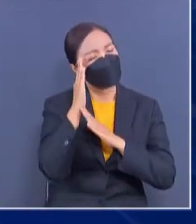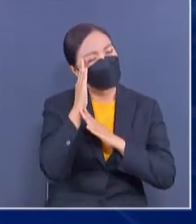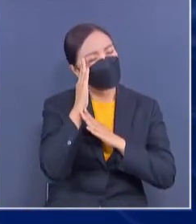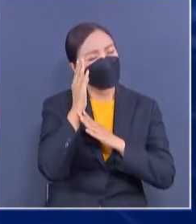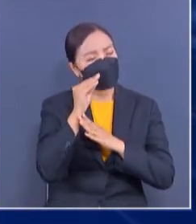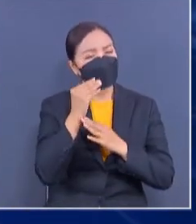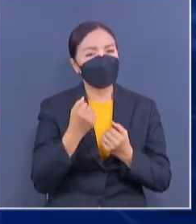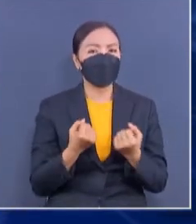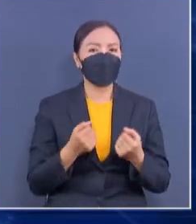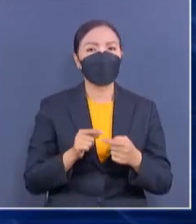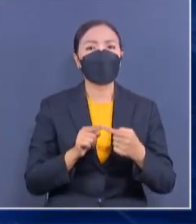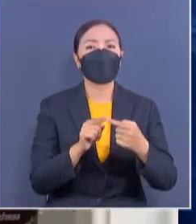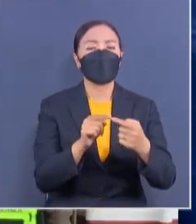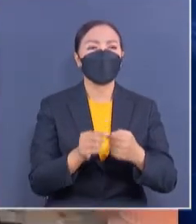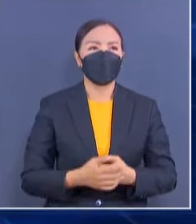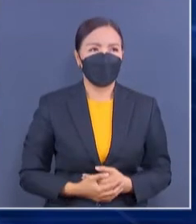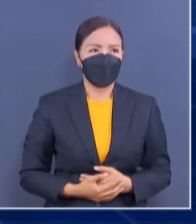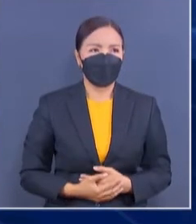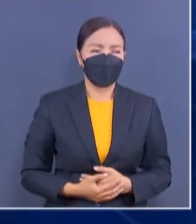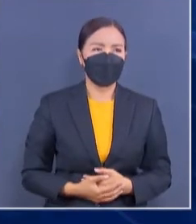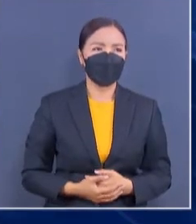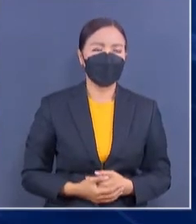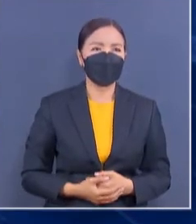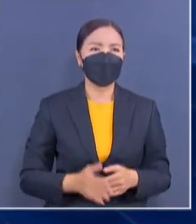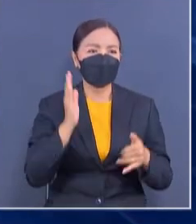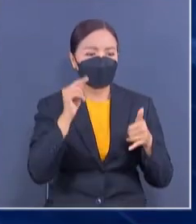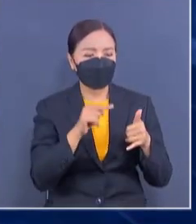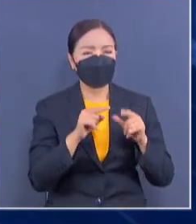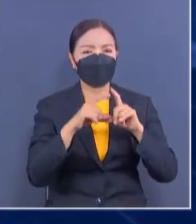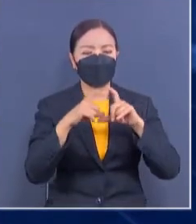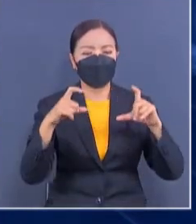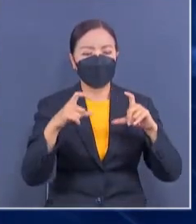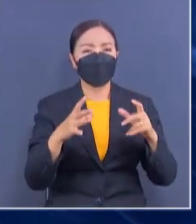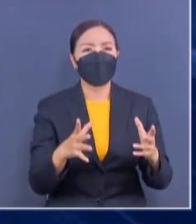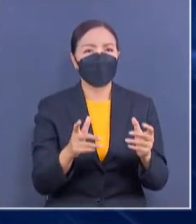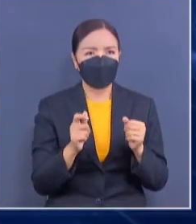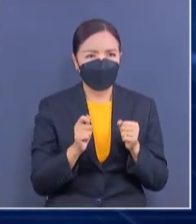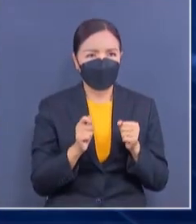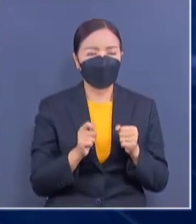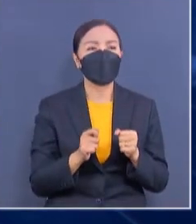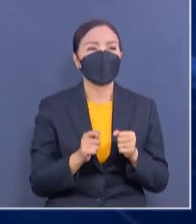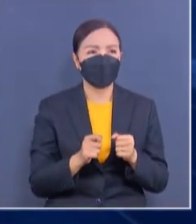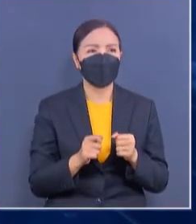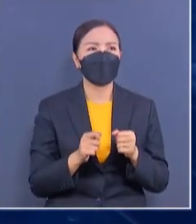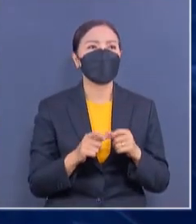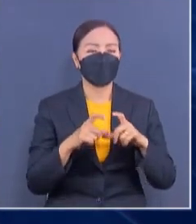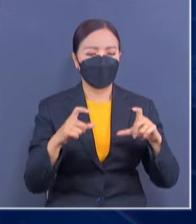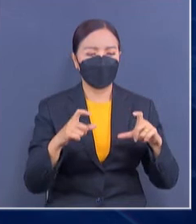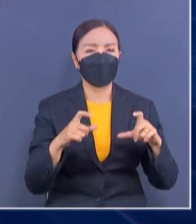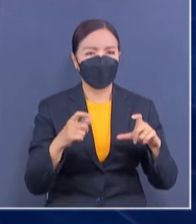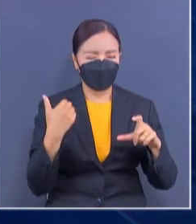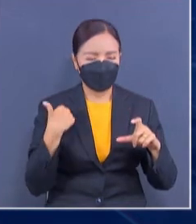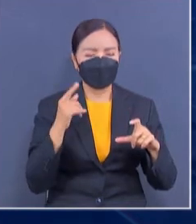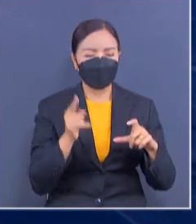ล้วก็ค่อยขับรถต่อไปจากการตรวจสอบพบว่านายสิริพงษ์มีใบอนุญาตขับรถส่วนบุคคลชนิดที่3แต่ว่าหมดอายุไป